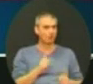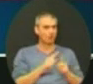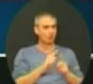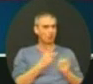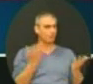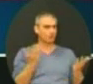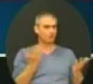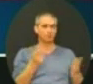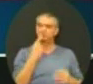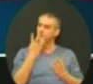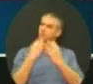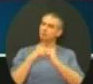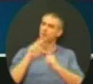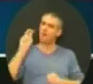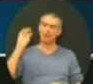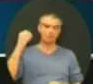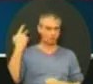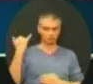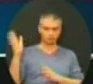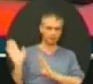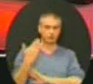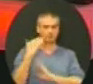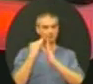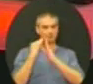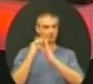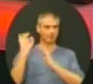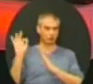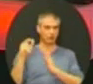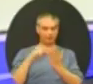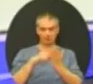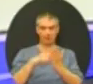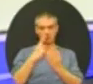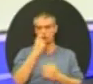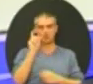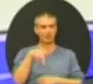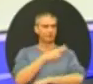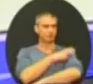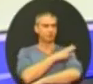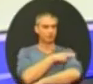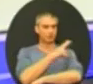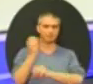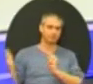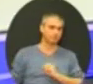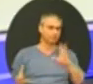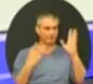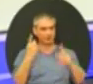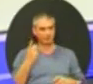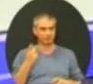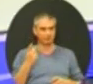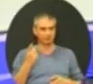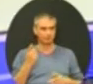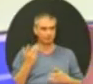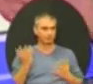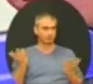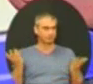והם הערבים. המשפחה בעמונה כן. שעכשיו עוזבת את הבית שלה, כי כן. יש שם מאות או אלפי שוטרים שצריכים לפנות אותם.